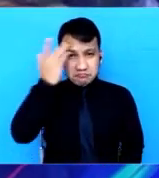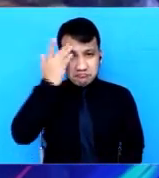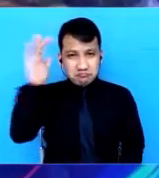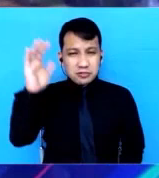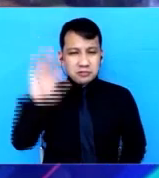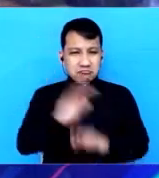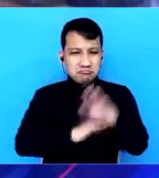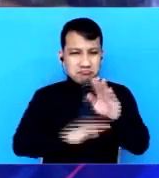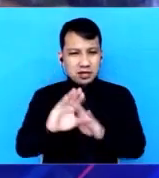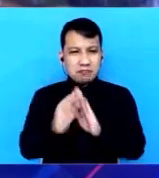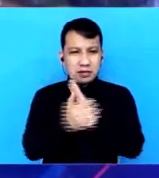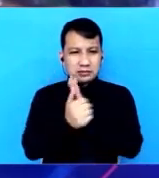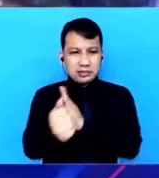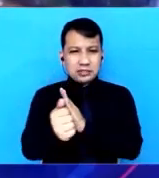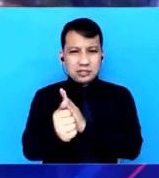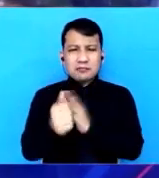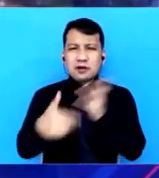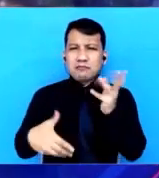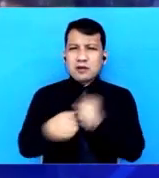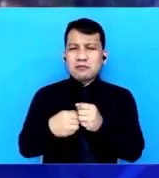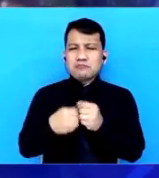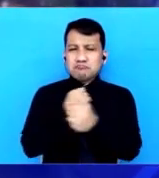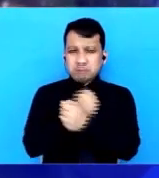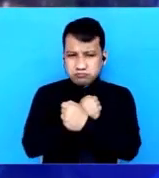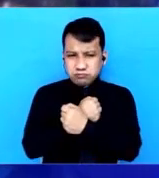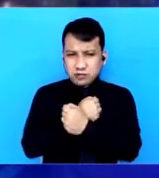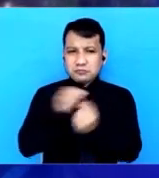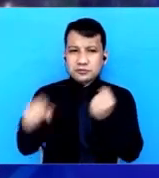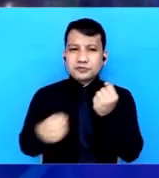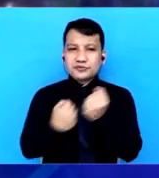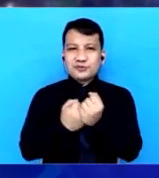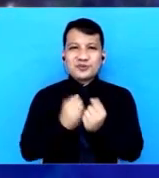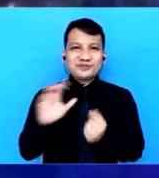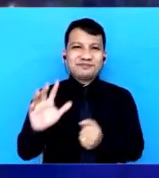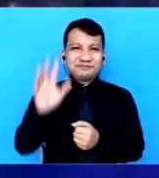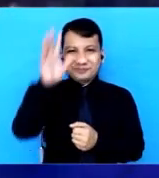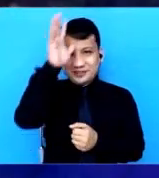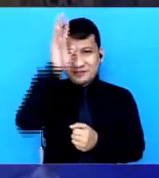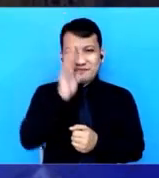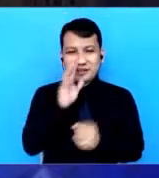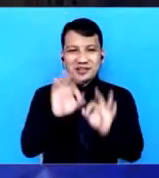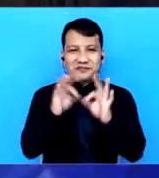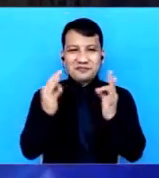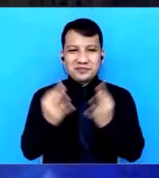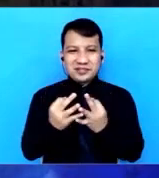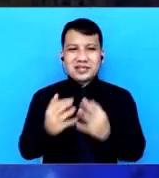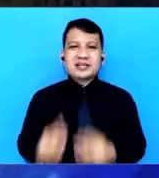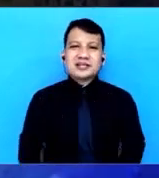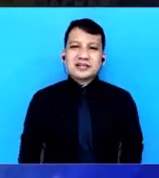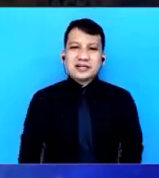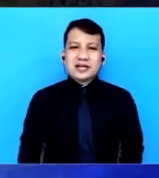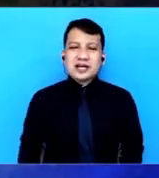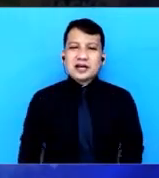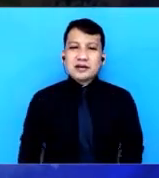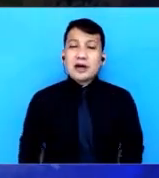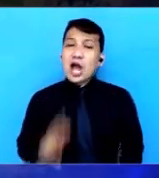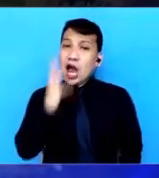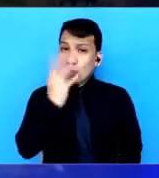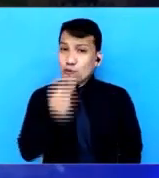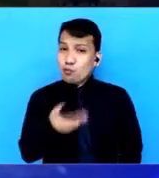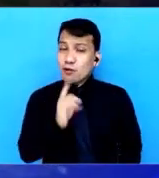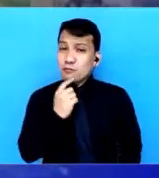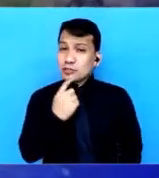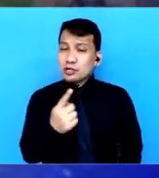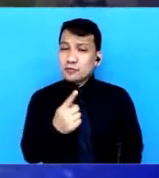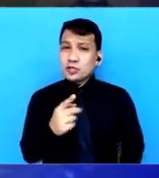na dinagdagan pa ng pagmamahal at suporta ng kanyang pamilya. Ano masasabi mo dun sa mga humanga sa'yo, yung mga